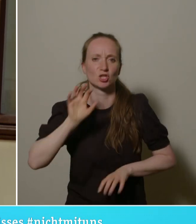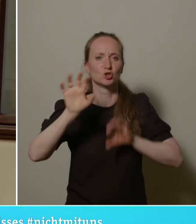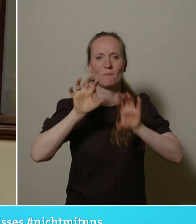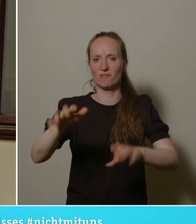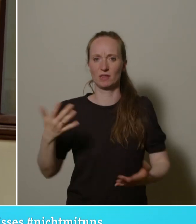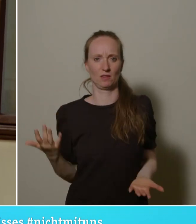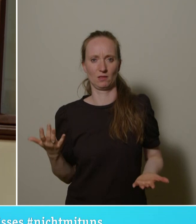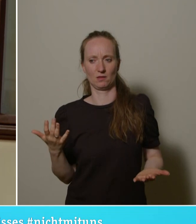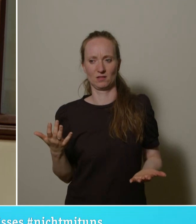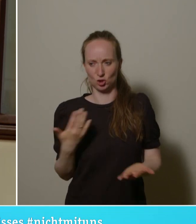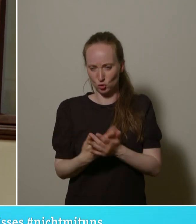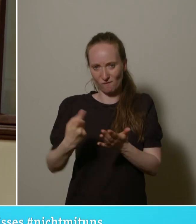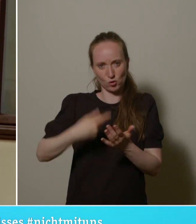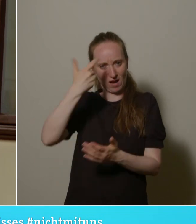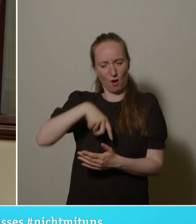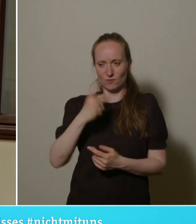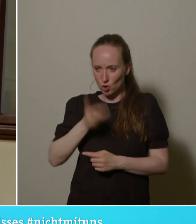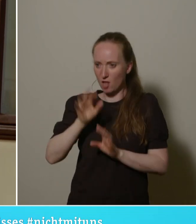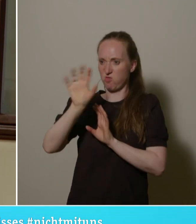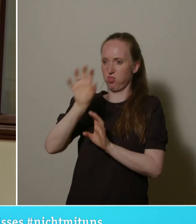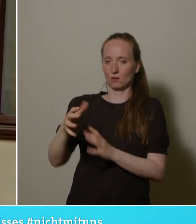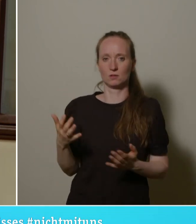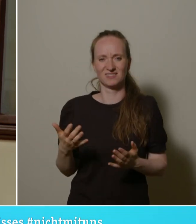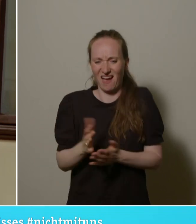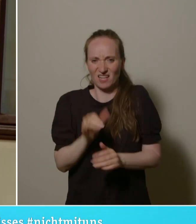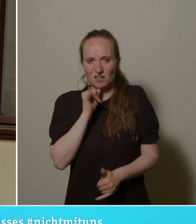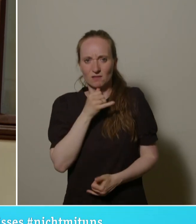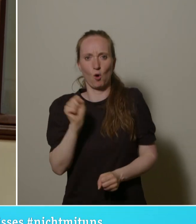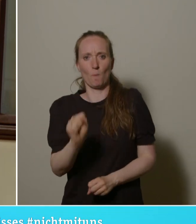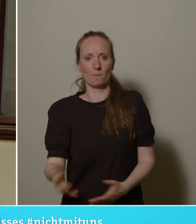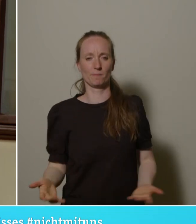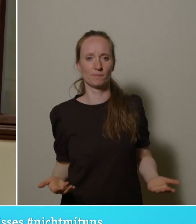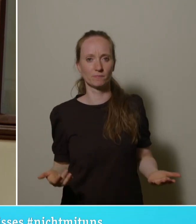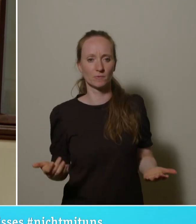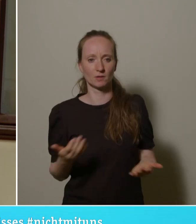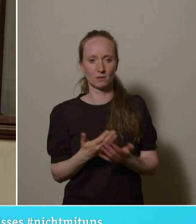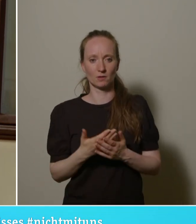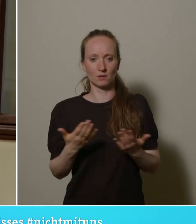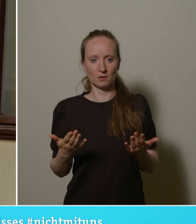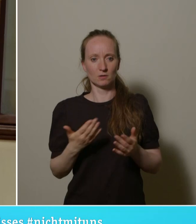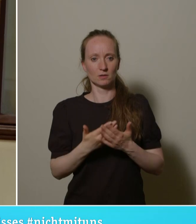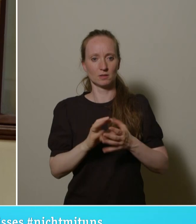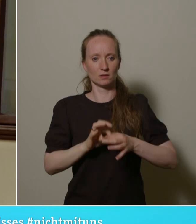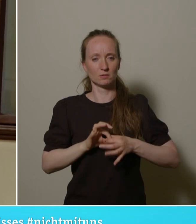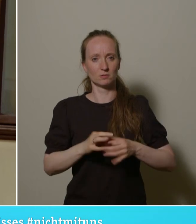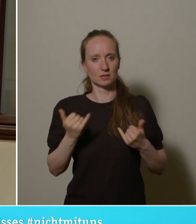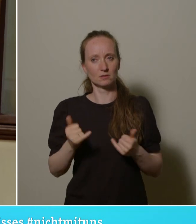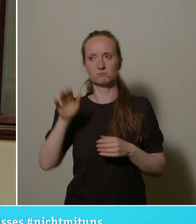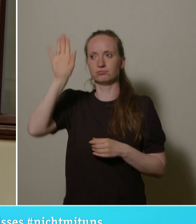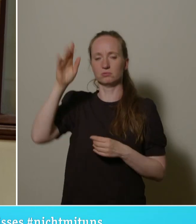schimpfen. Na? Doch, hier ist teilweise, ich kann meinen Zettel mitnehmen. Und deswegen ist es auch ein Grund, warum ich mich jetzt gerade noch mal gemeldet